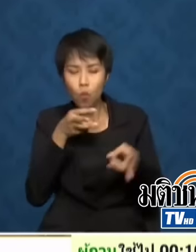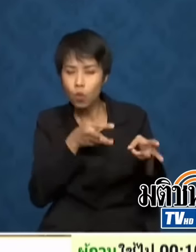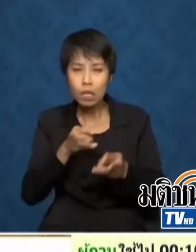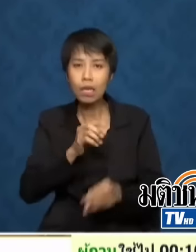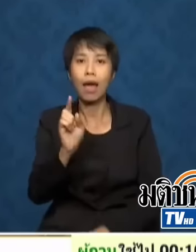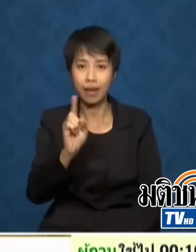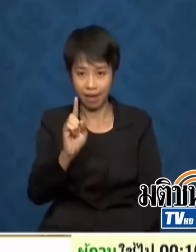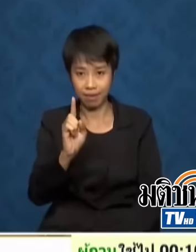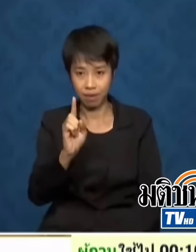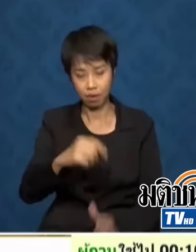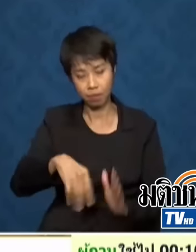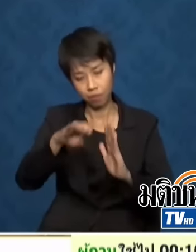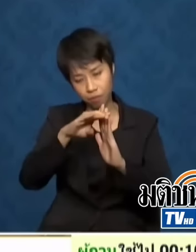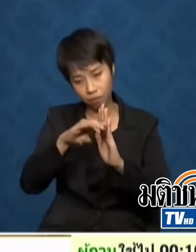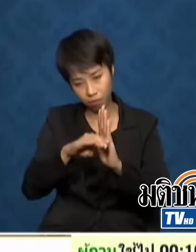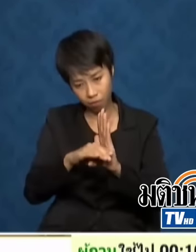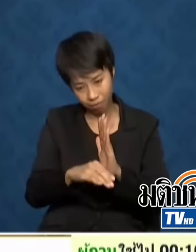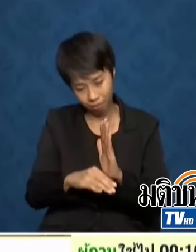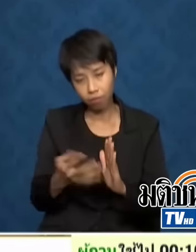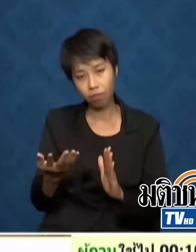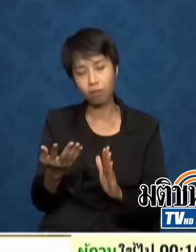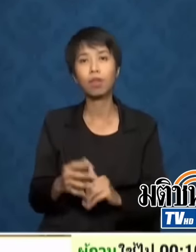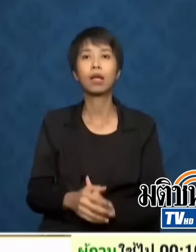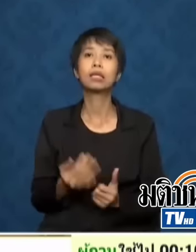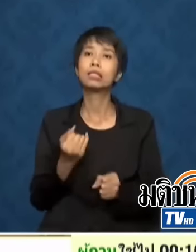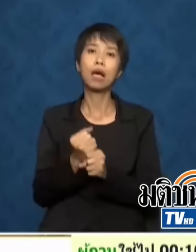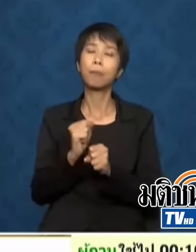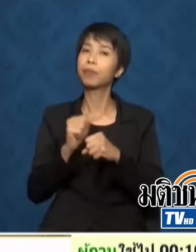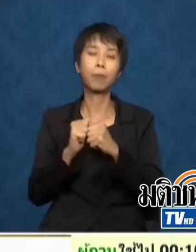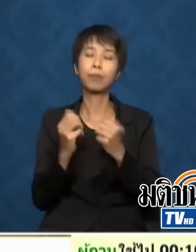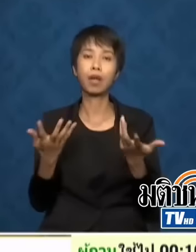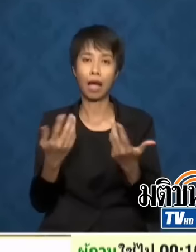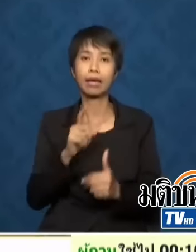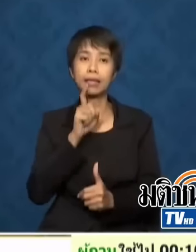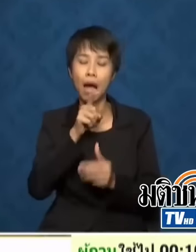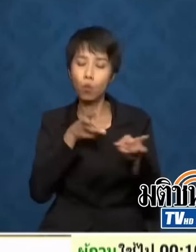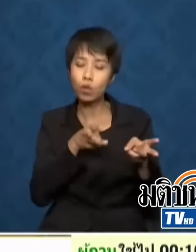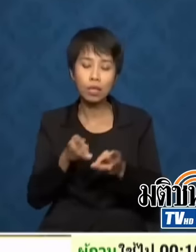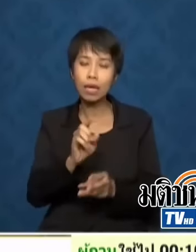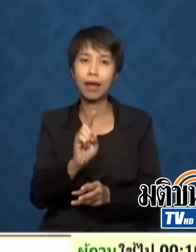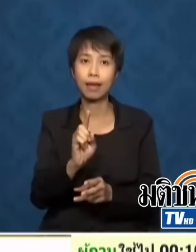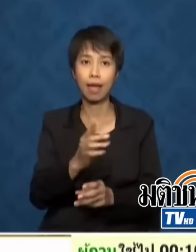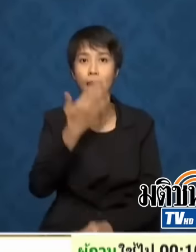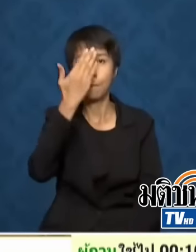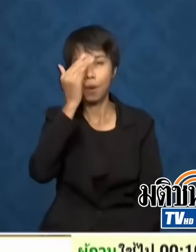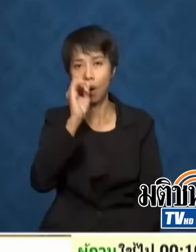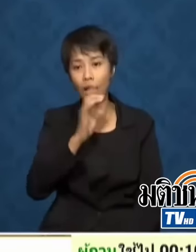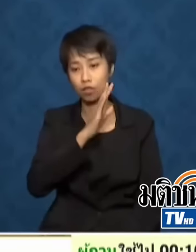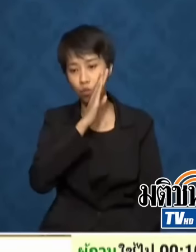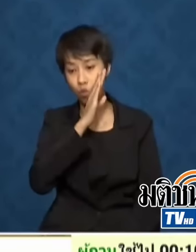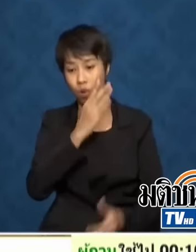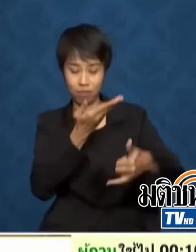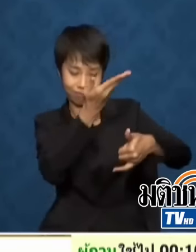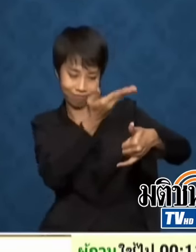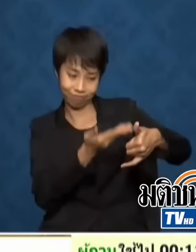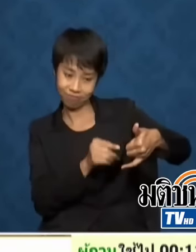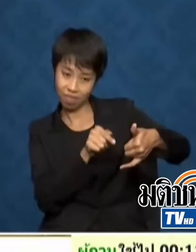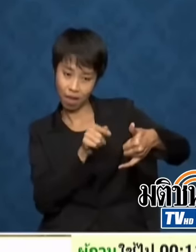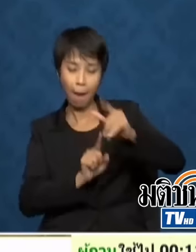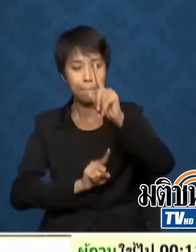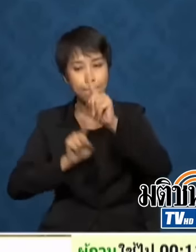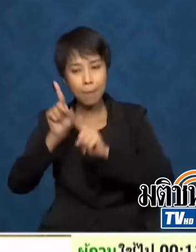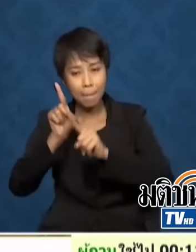หลักเกณฑ์ของท่านในเรื่องนี้มีการดำเนินการอย่างไรเพราะหากการประเมินเหล่านี้เป็น